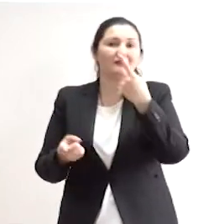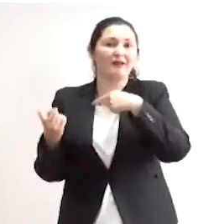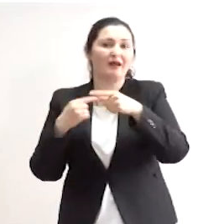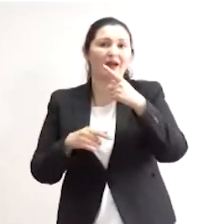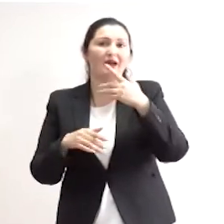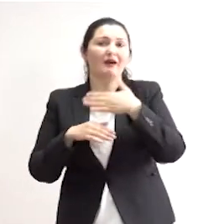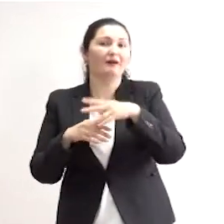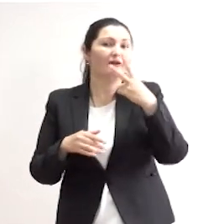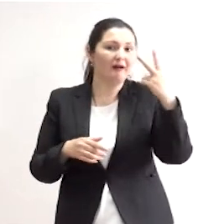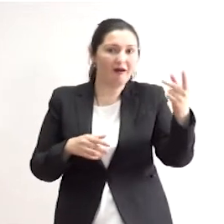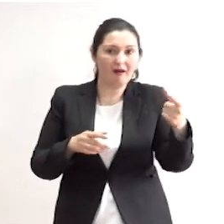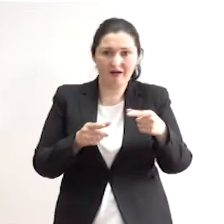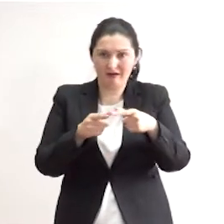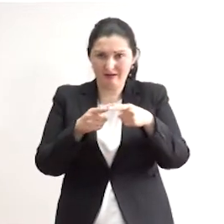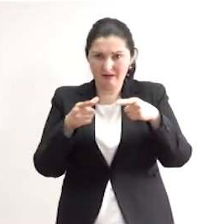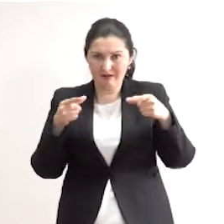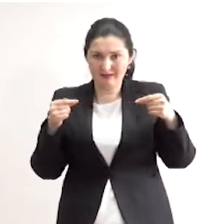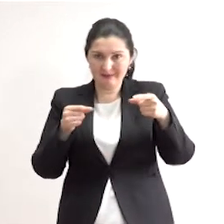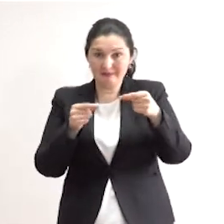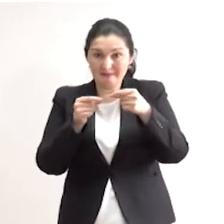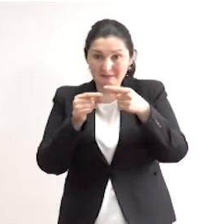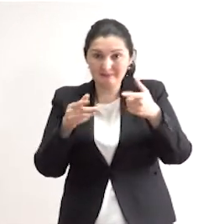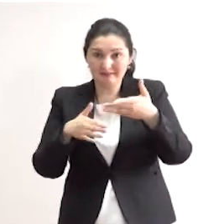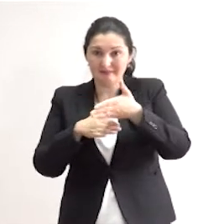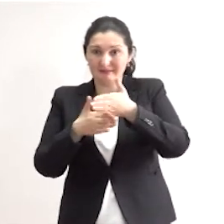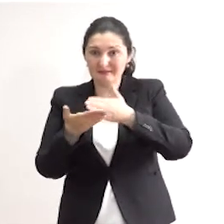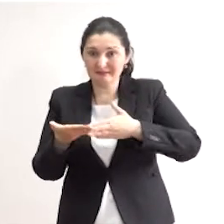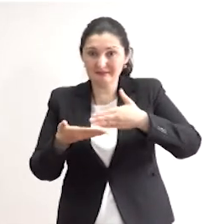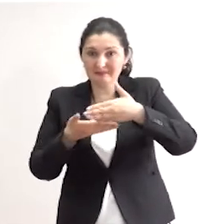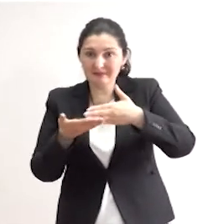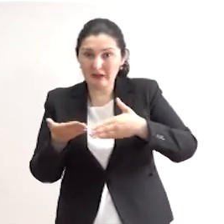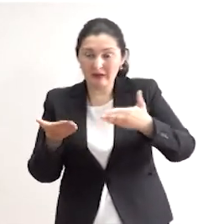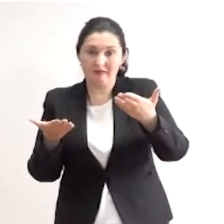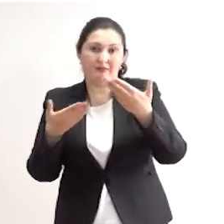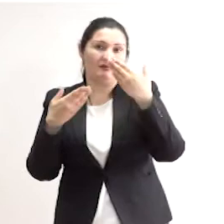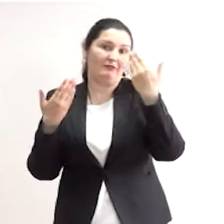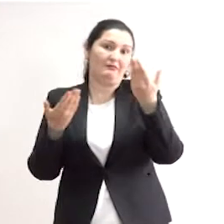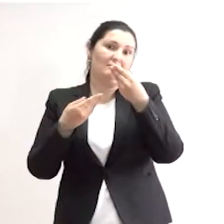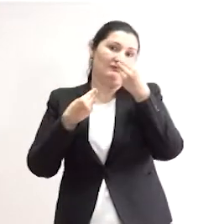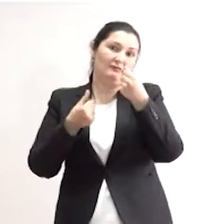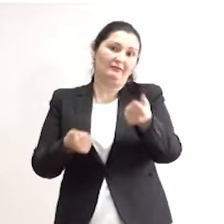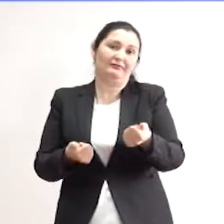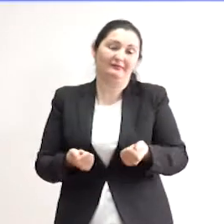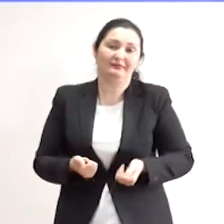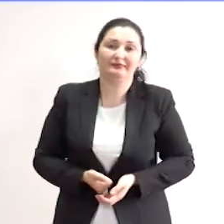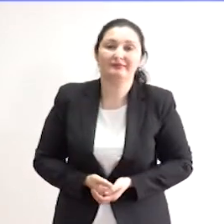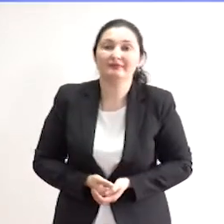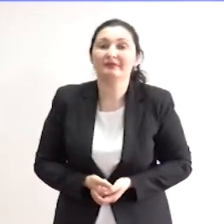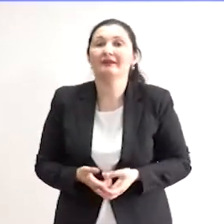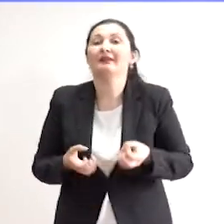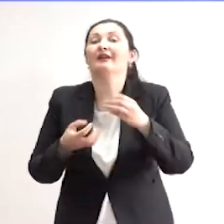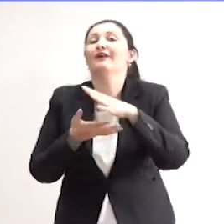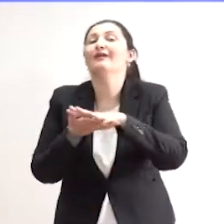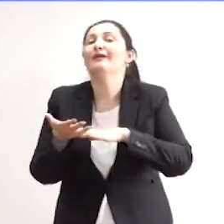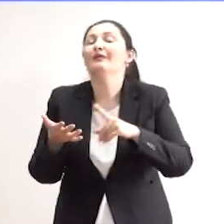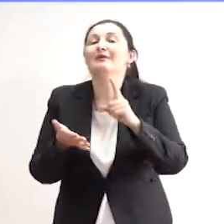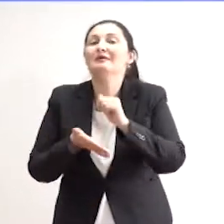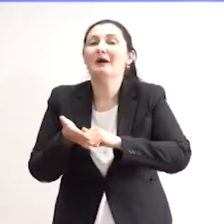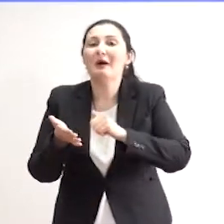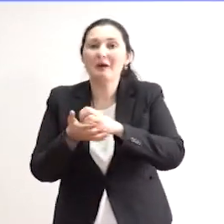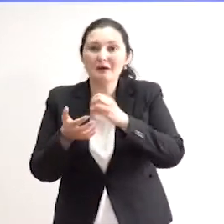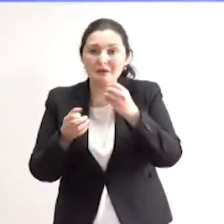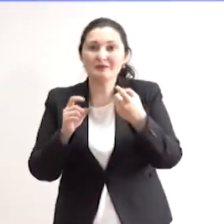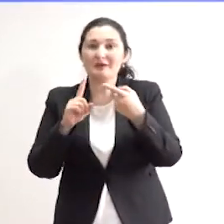کرد این بار هم دید که پنیر بریدهش نیست برید دویم چی سبب شد که